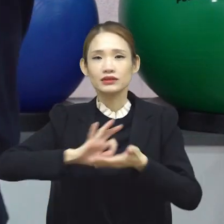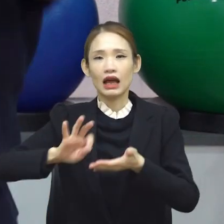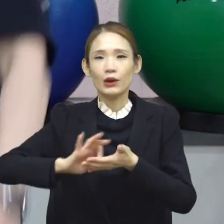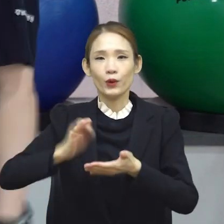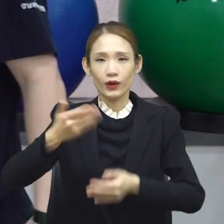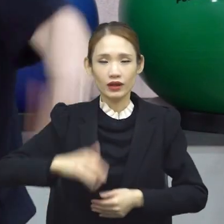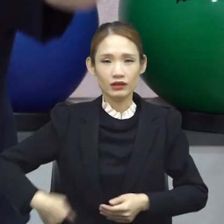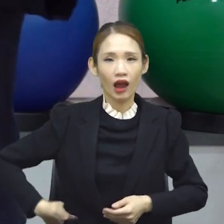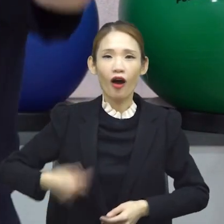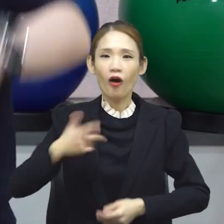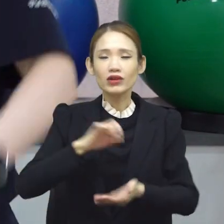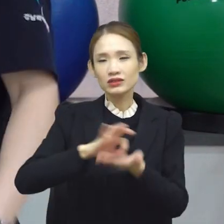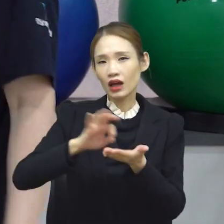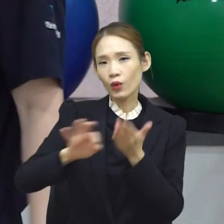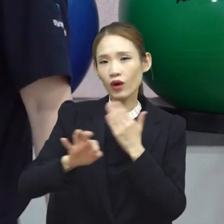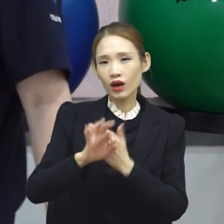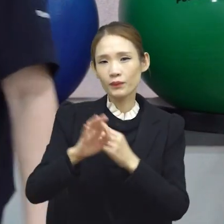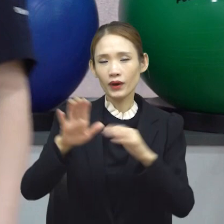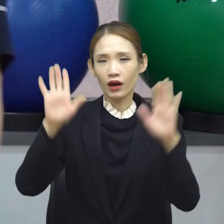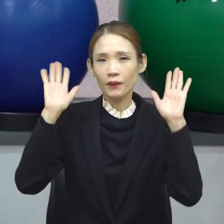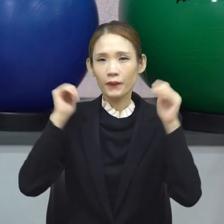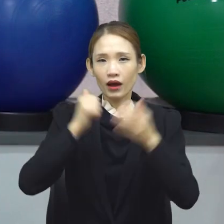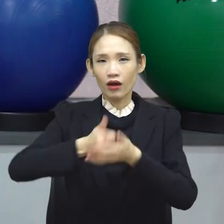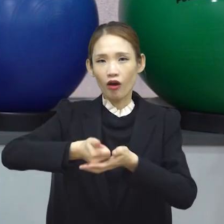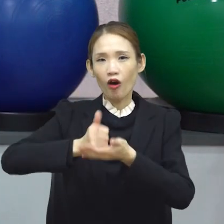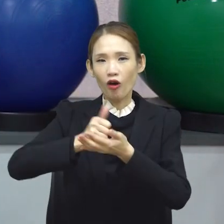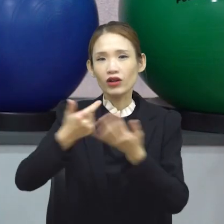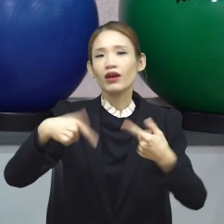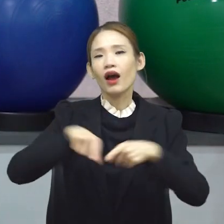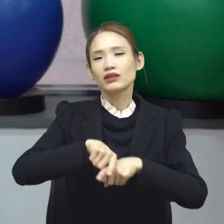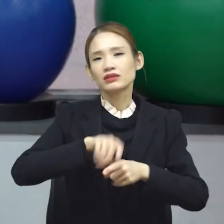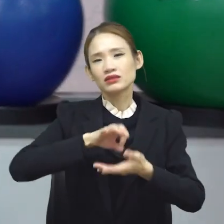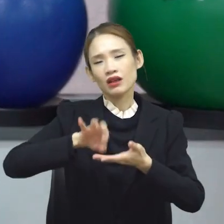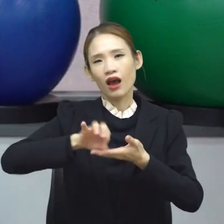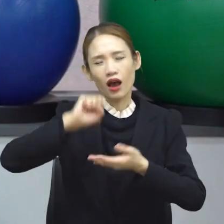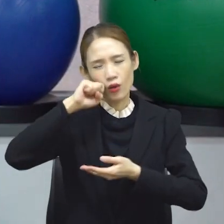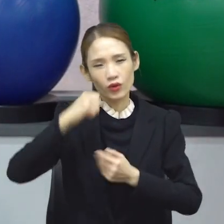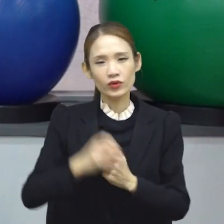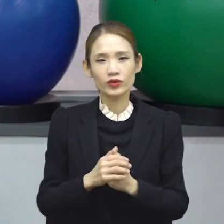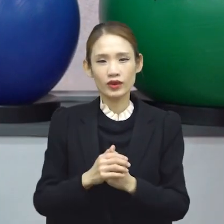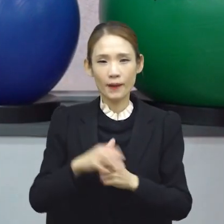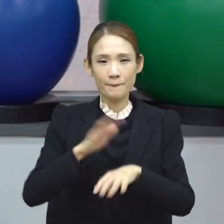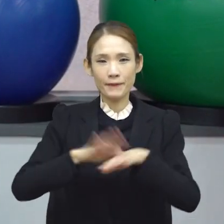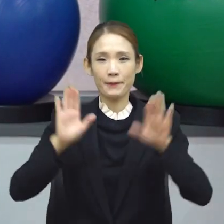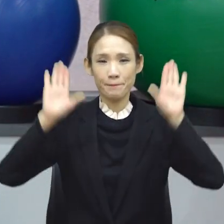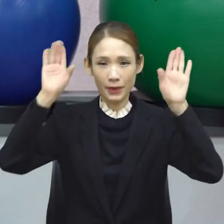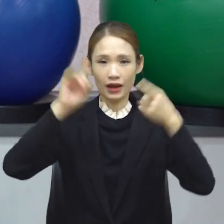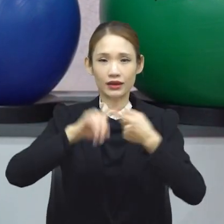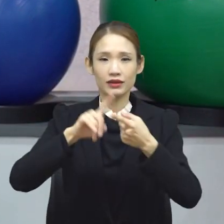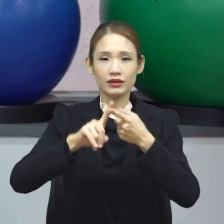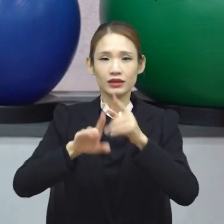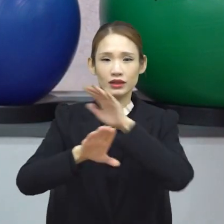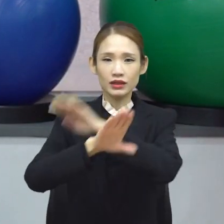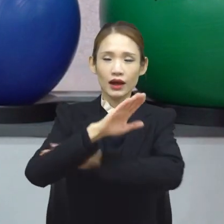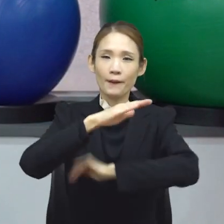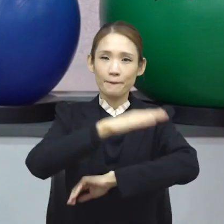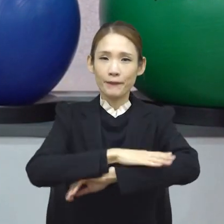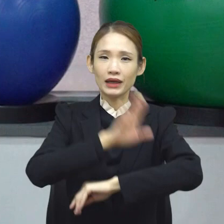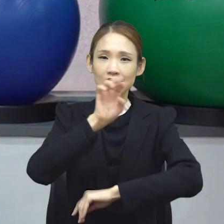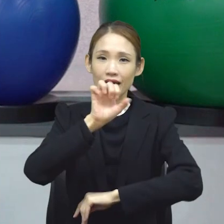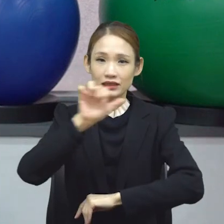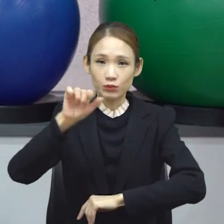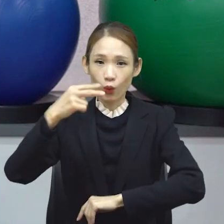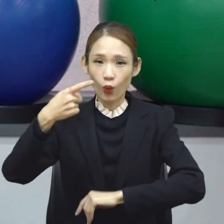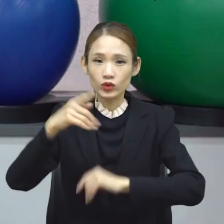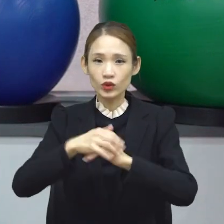되면은 나중에 팔을 쓸 때마다 허리가 아프겠죠. 아. 팔을 들고 이 팔꿈치가 45도 각도로